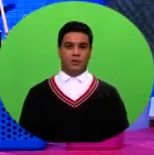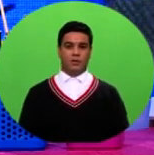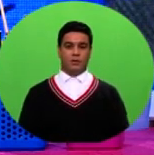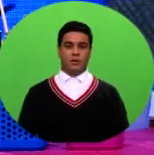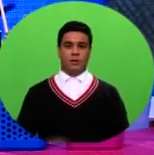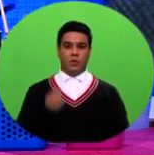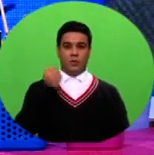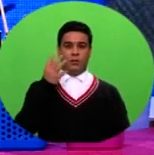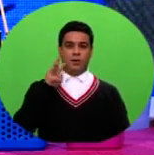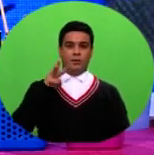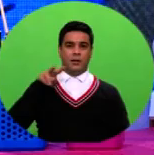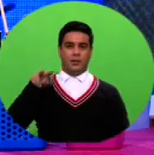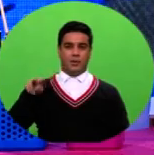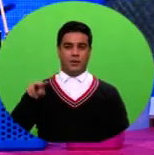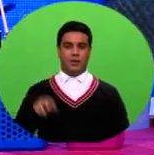15 mm